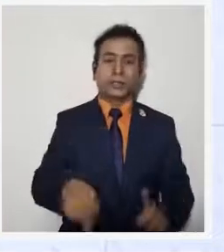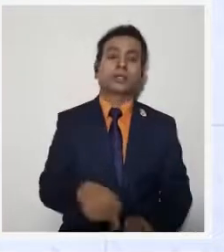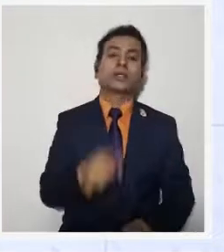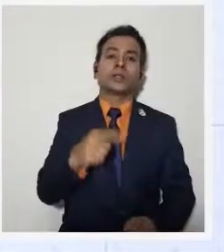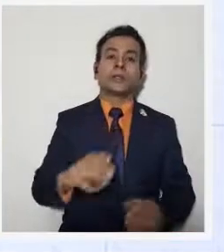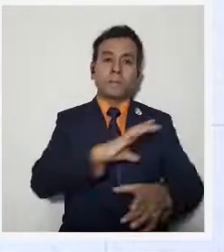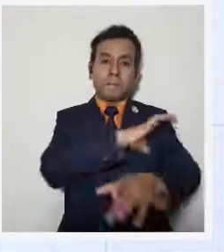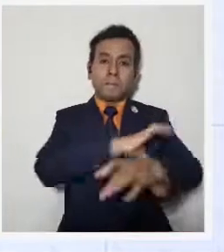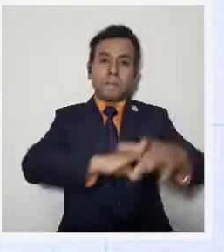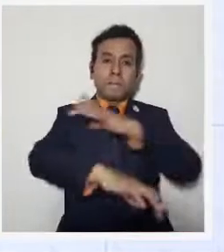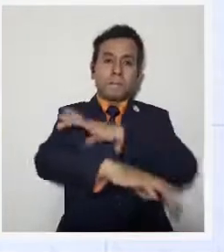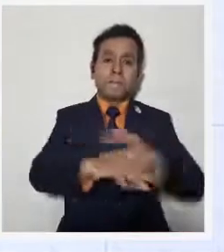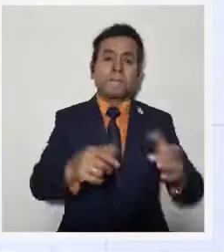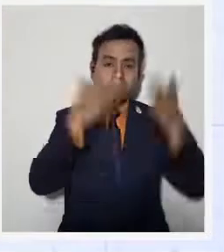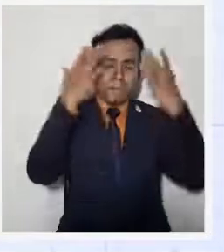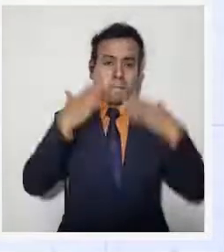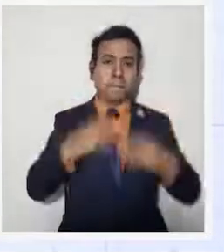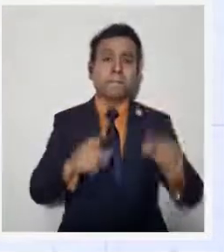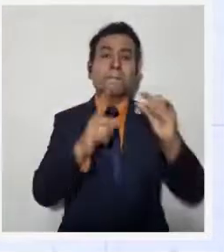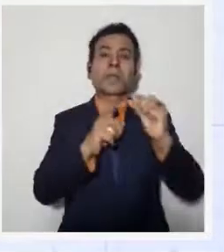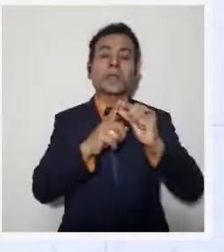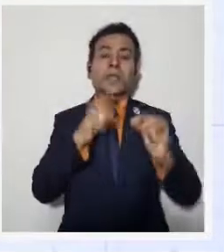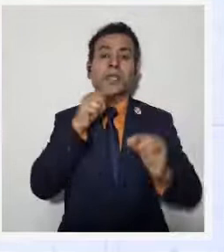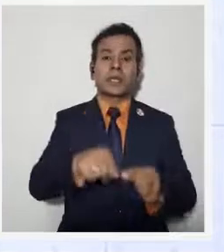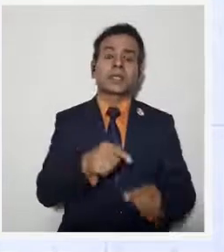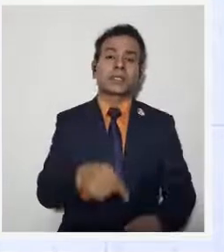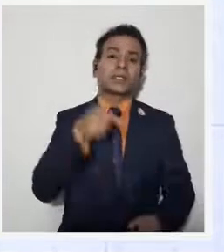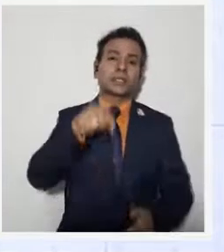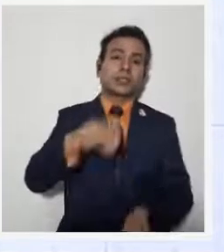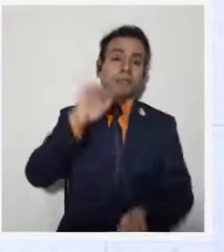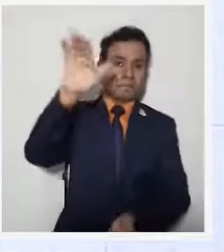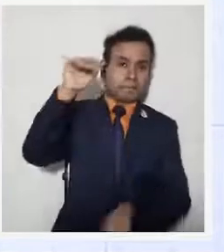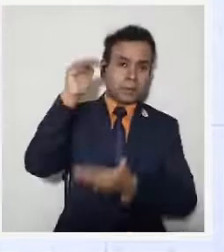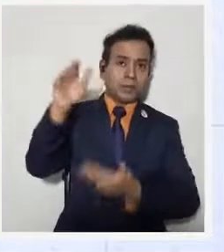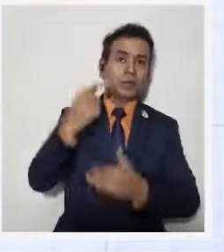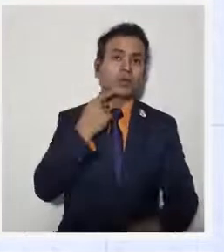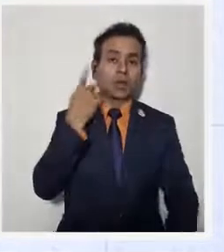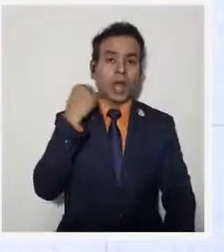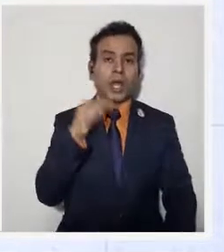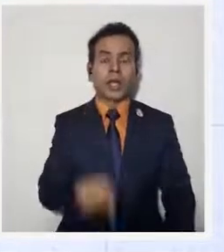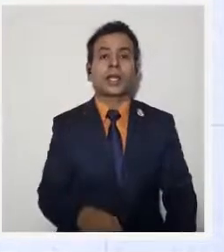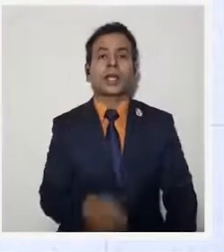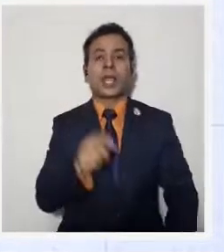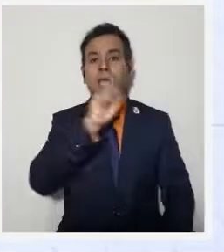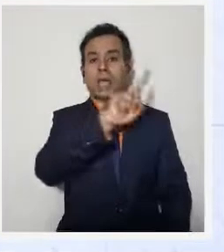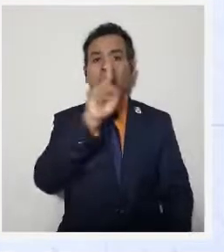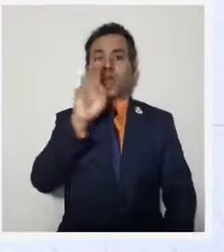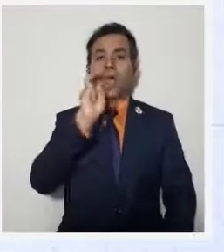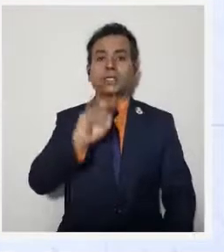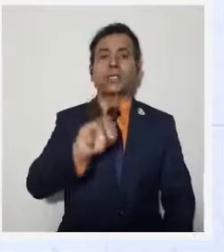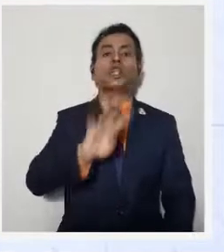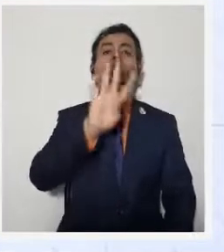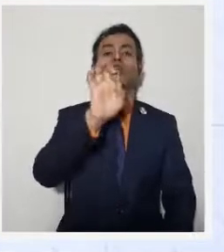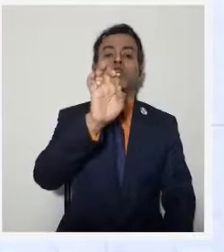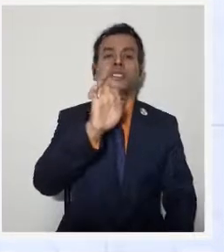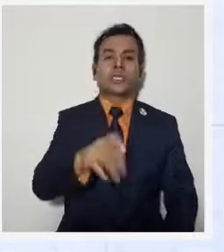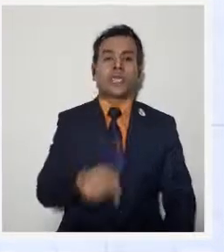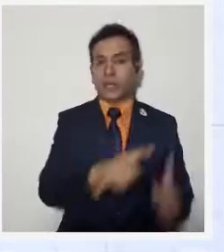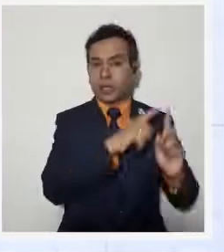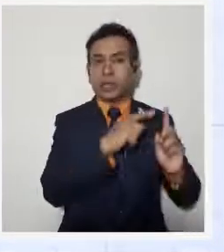আমাদের ব্যক্তিগত সুরক্ষা সামগ্রী প্রতিনিয়তই সংগৃহীত হয় এবং বিতরণ হয়। আমরা এই তথ্যটা কেন্দ্রীয় ঔষাগার থেকে প্রাপ্ত